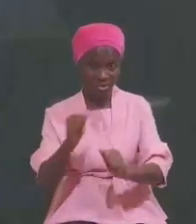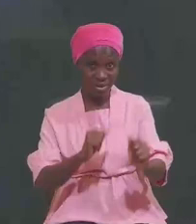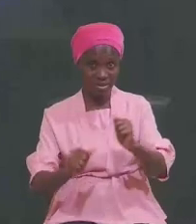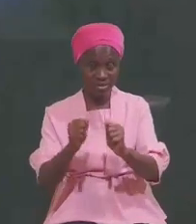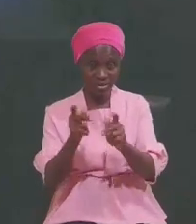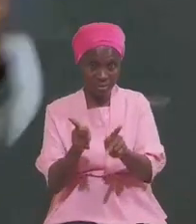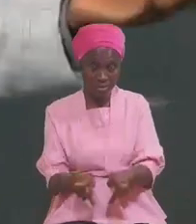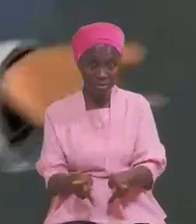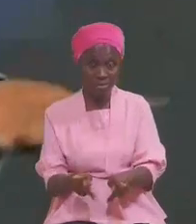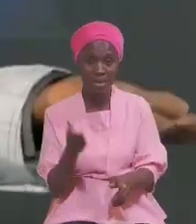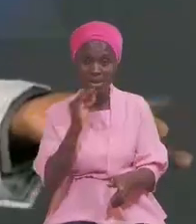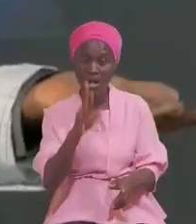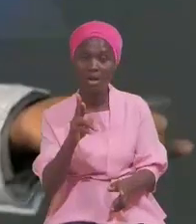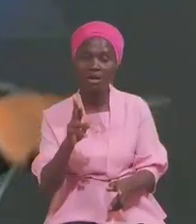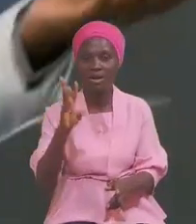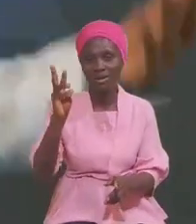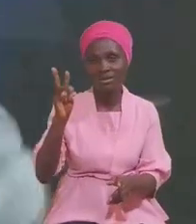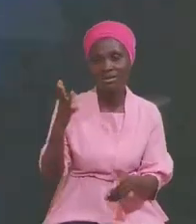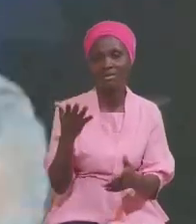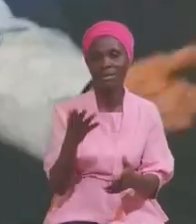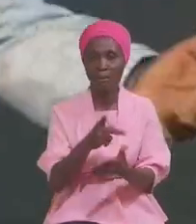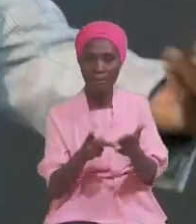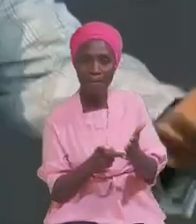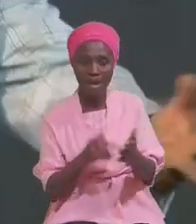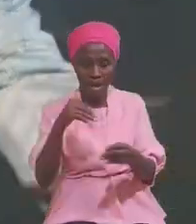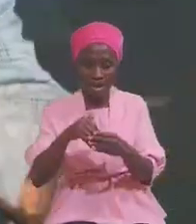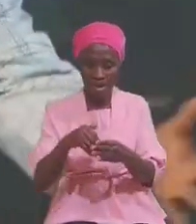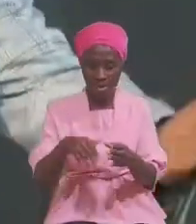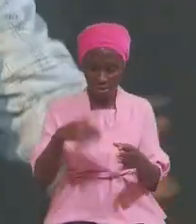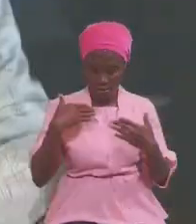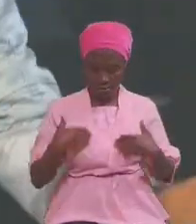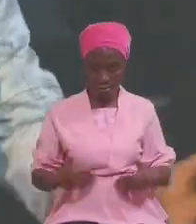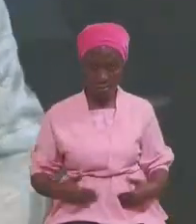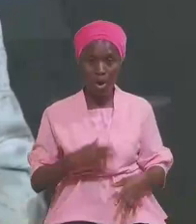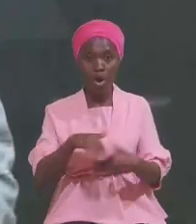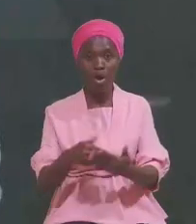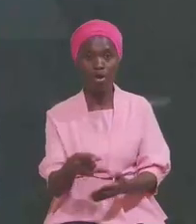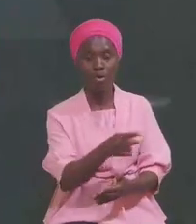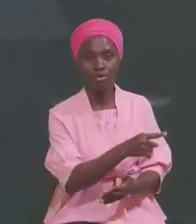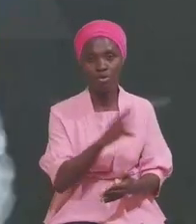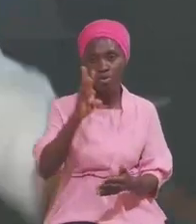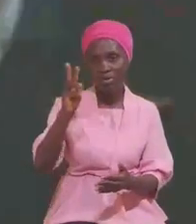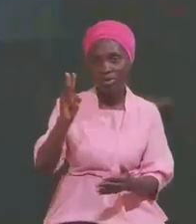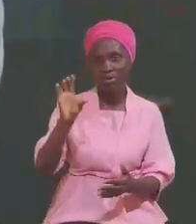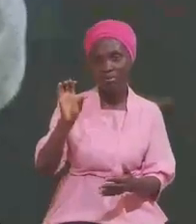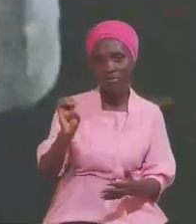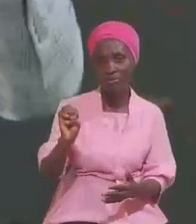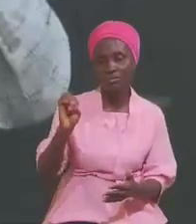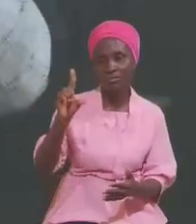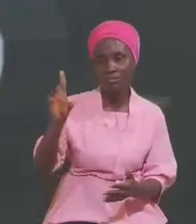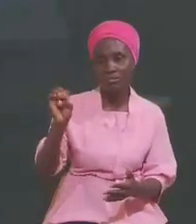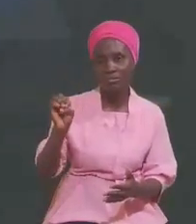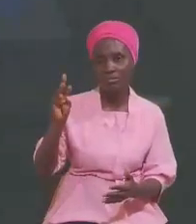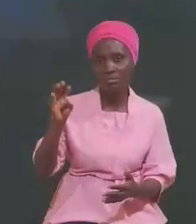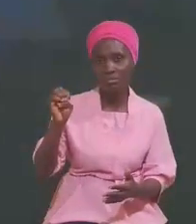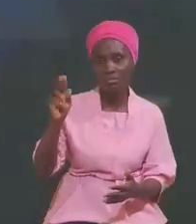16 éléments retrouvés dans le corps sont de la poussière du sol. Et